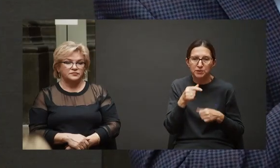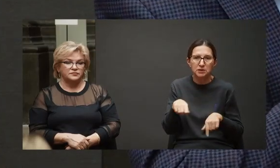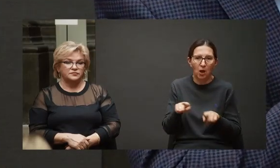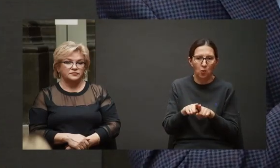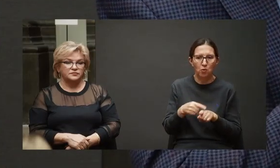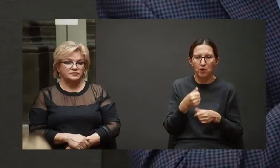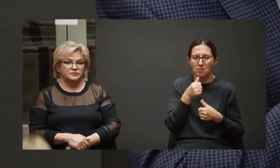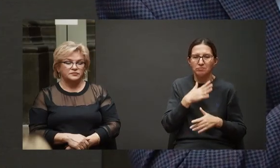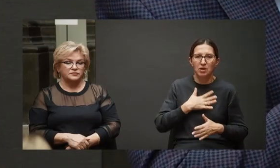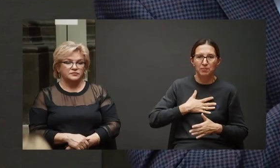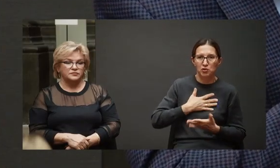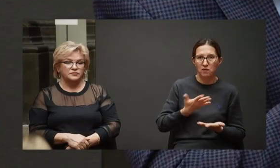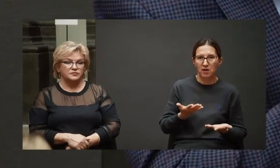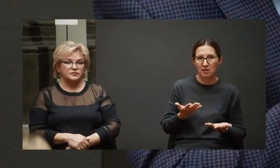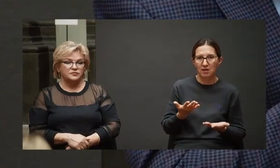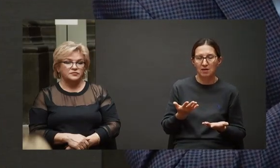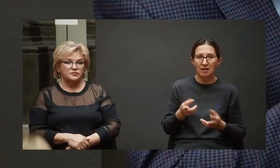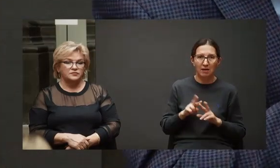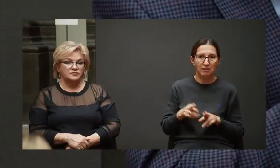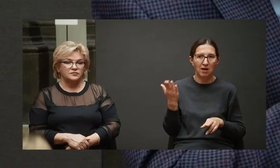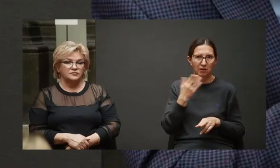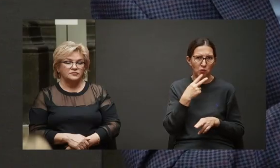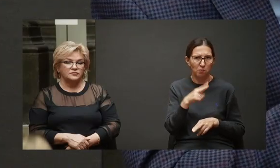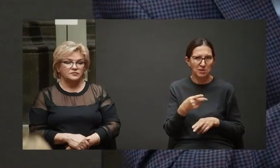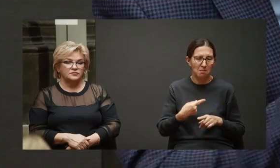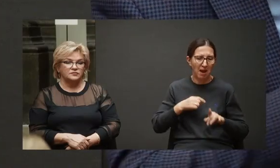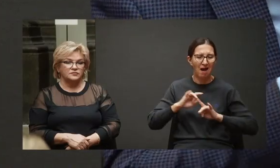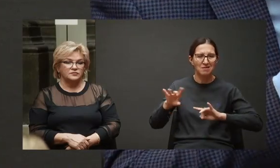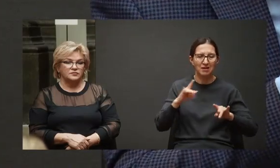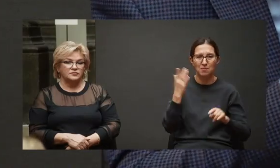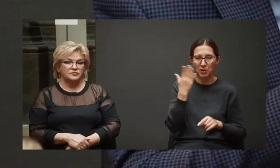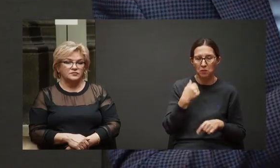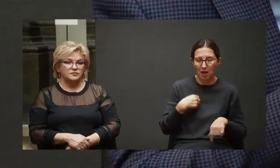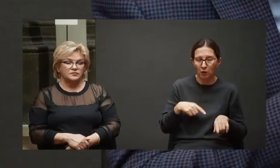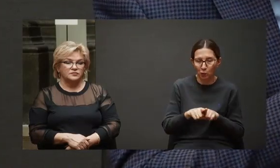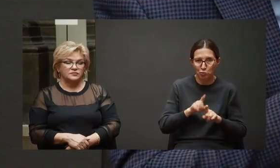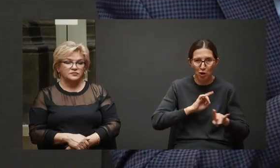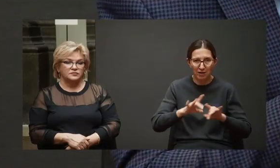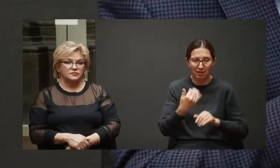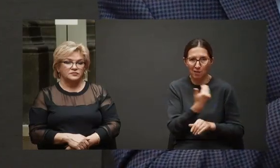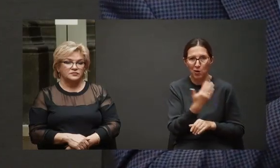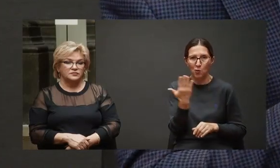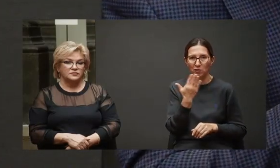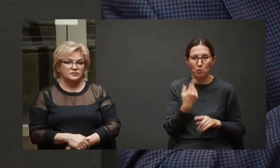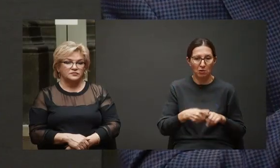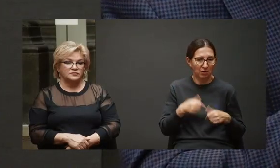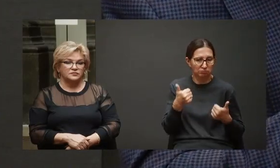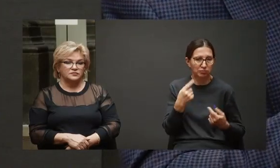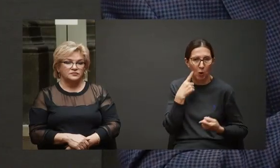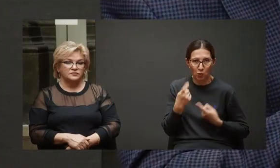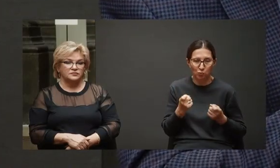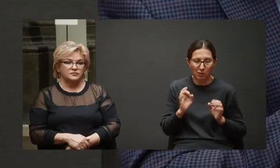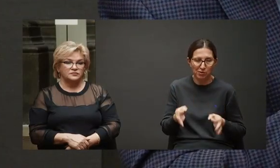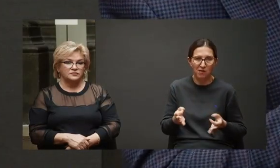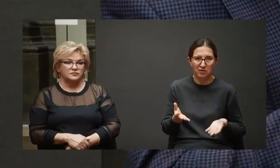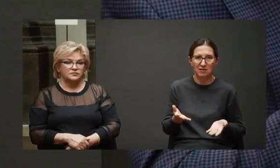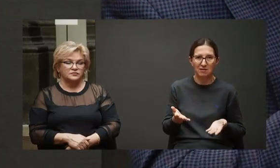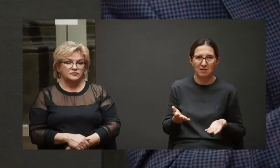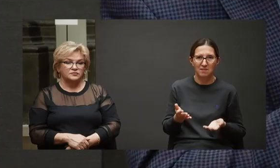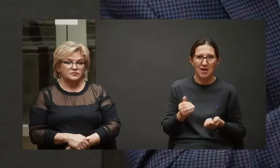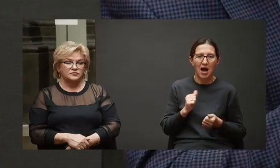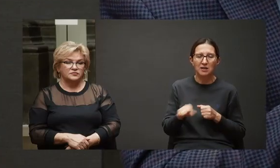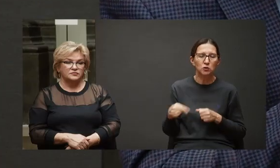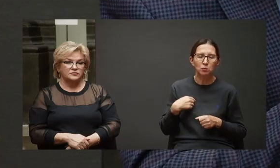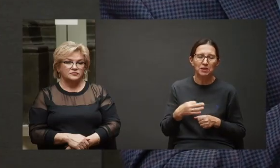Кстати, а где кино посмотреть-то теперь? Мы его так фактически рекламируем, а я тоже рекламирую. Это круто, да, правда. Мне особенно